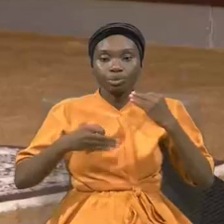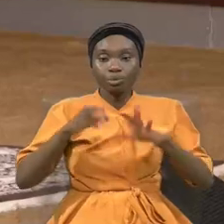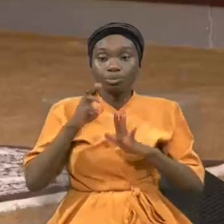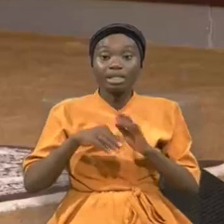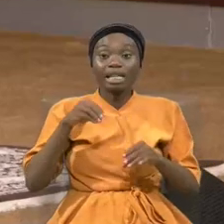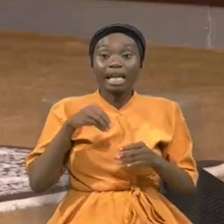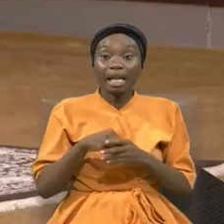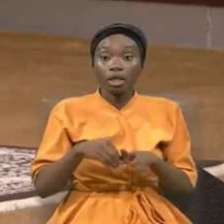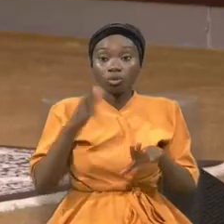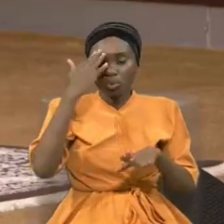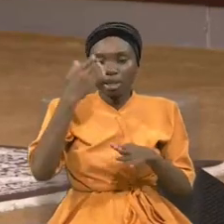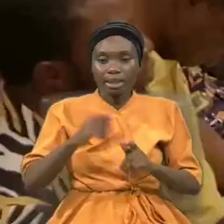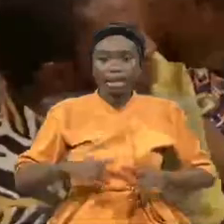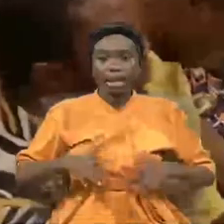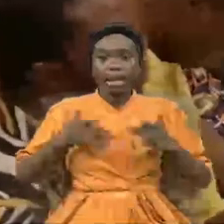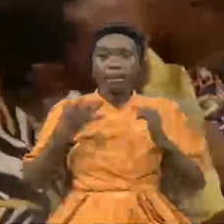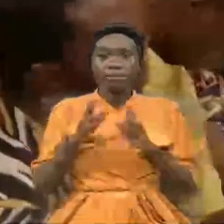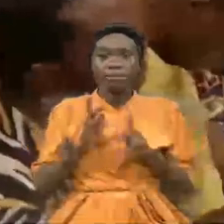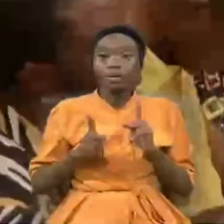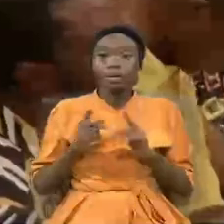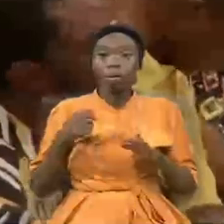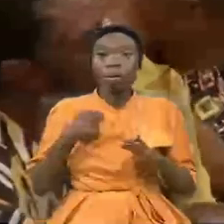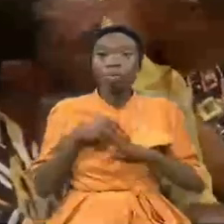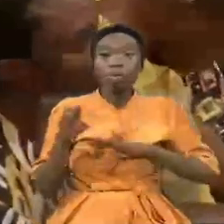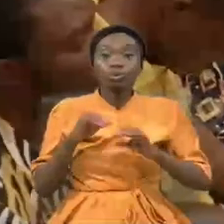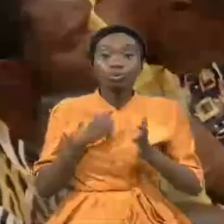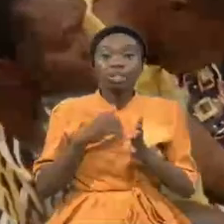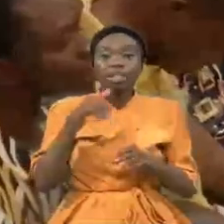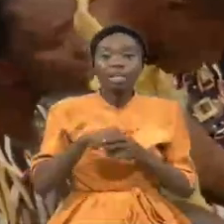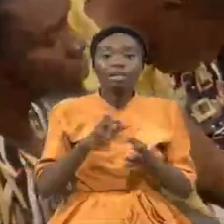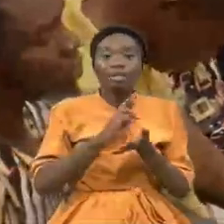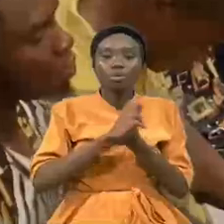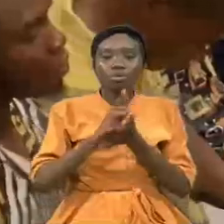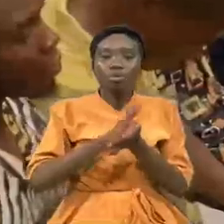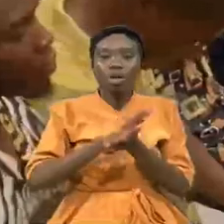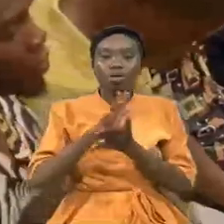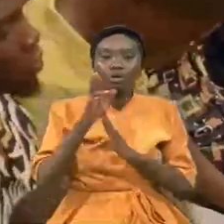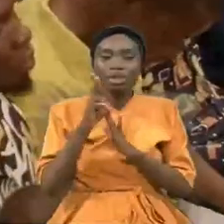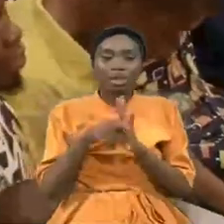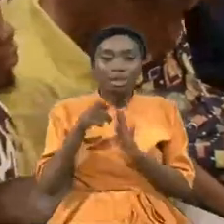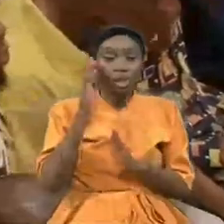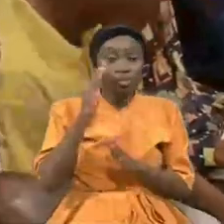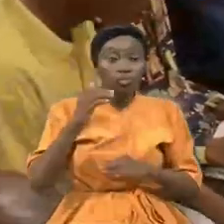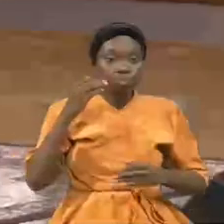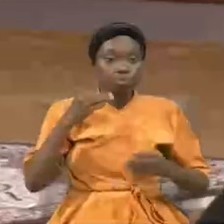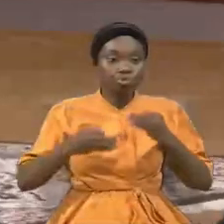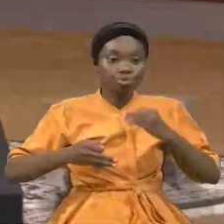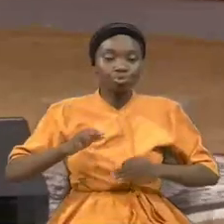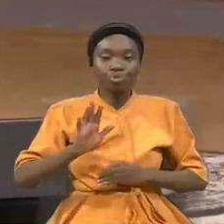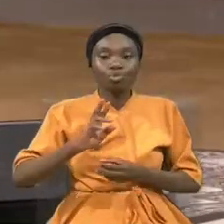dans le jugement, tout ce qu'on fait pour évaluer la vie des gens, on fait cela selon la justice.